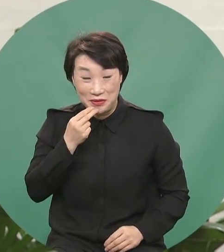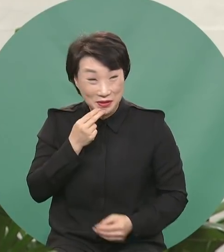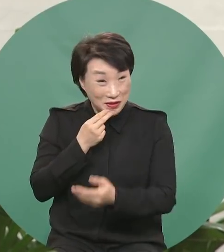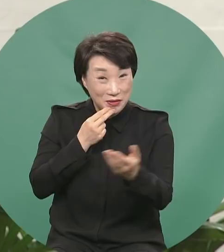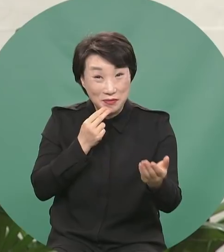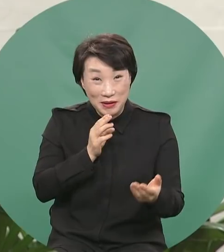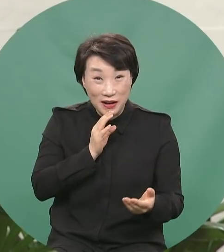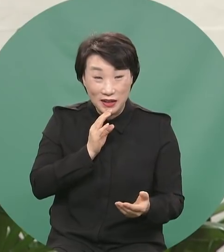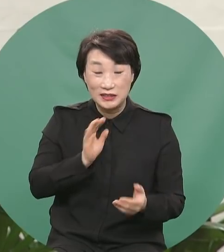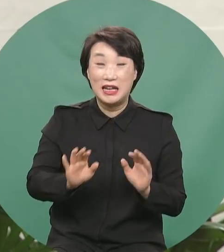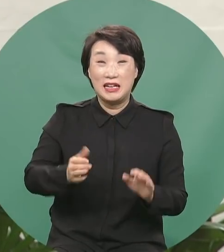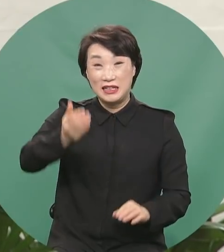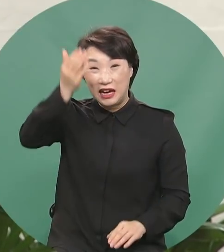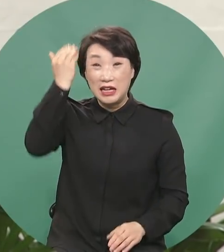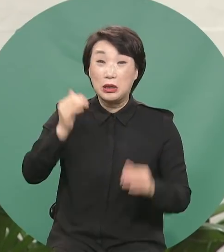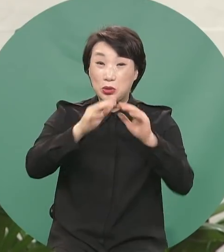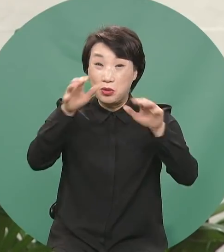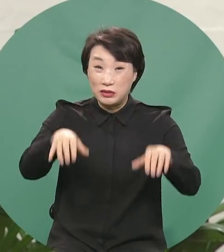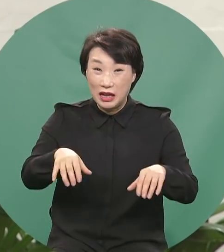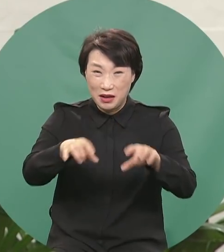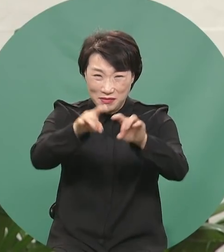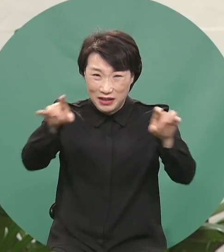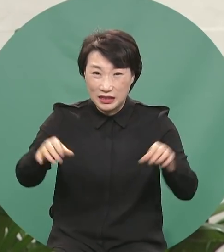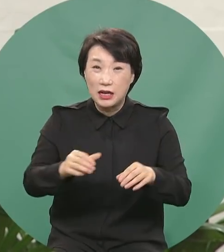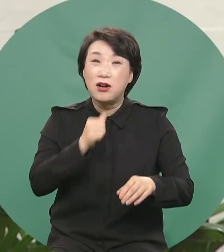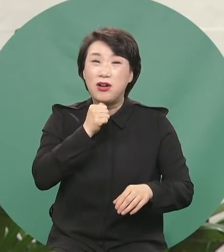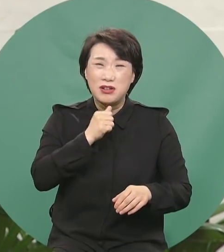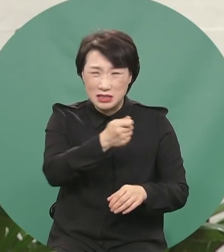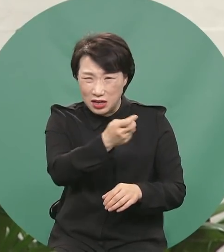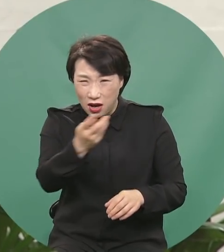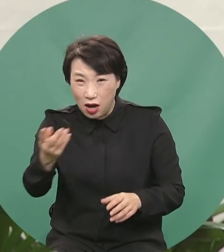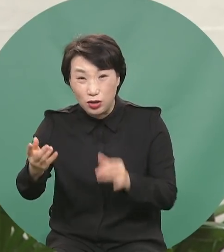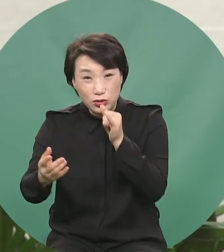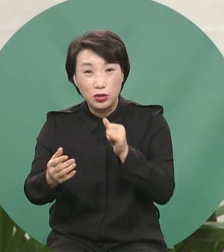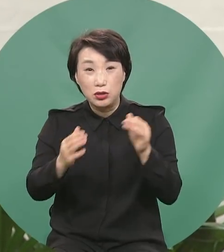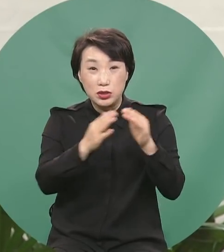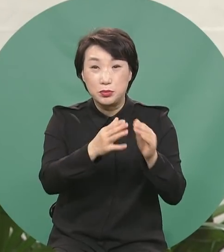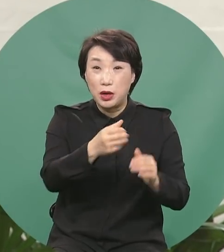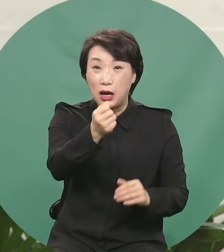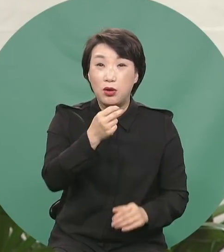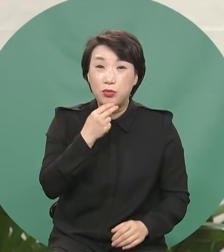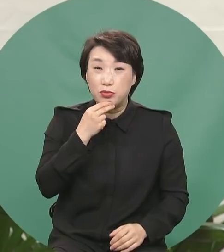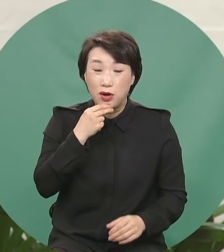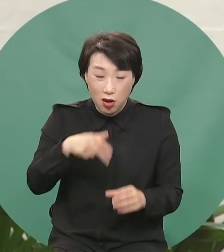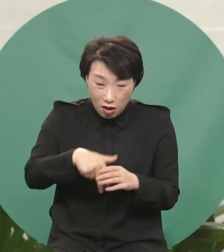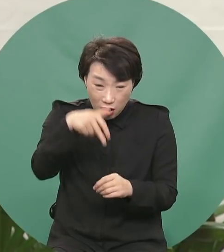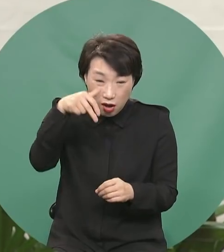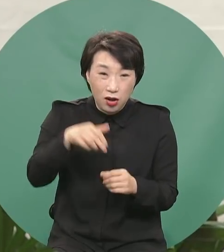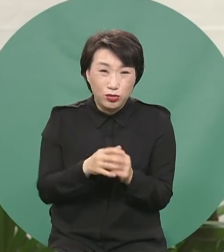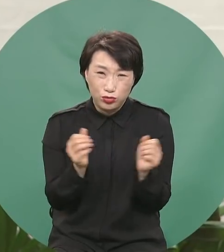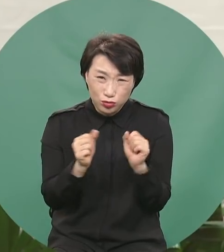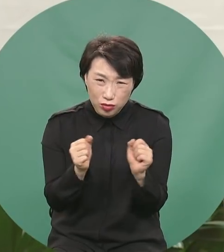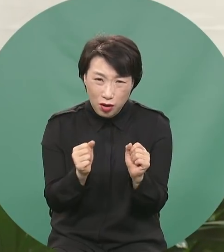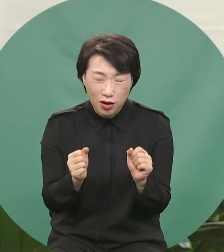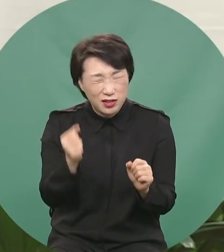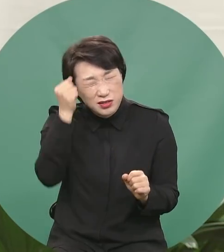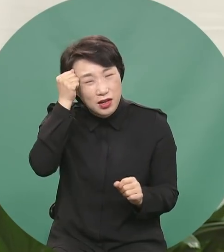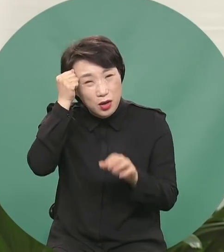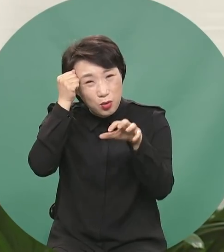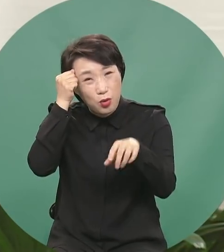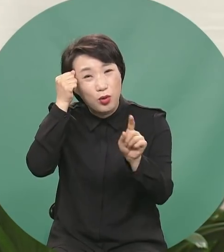동네마다 거지가 여러 명 있었잖아요. 집도 없어요. 헐벗어요. 그들이 사는